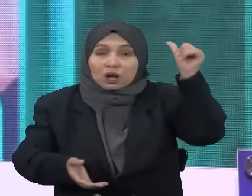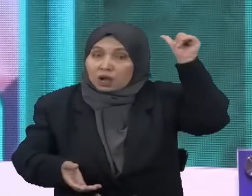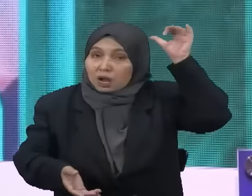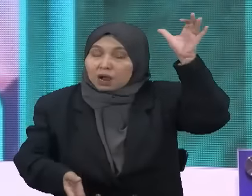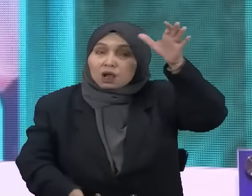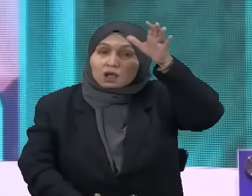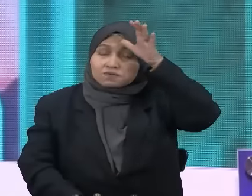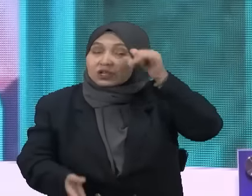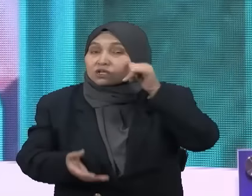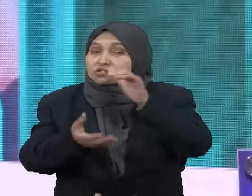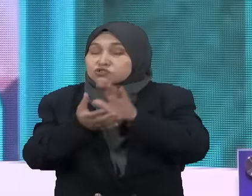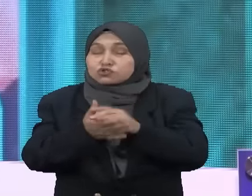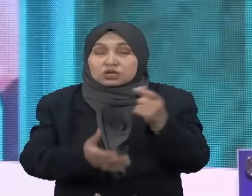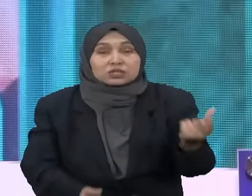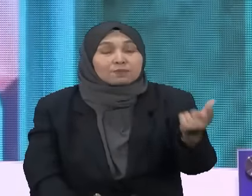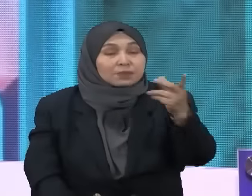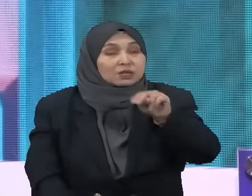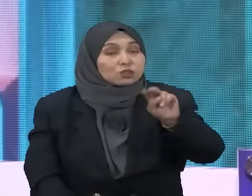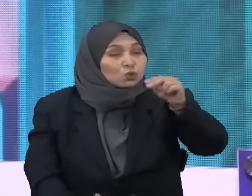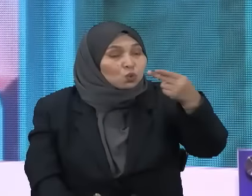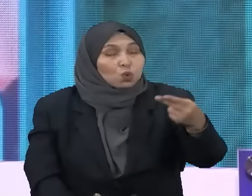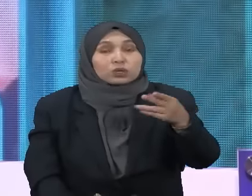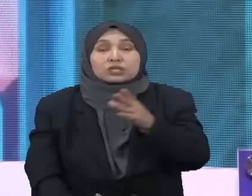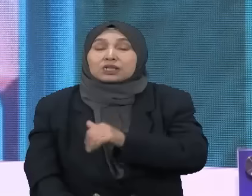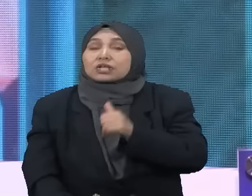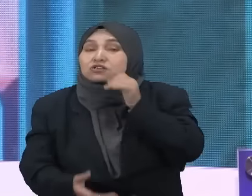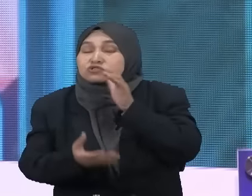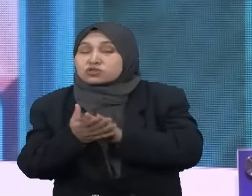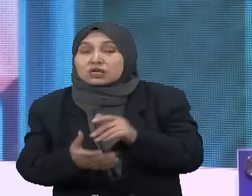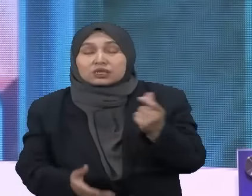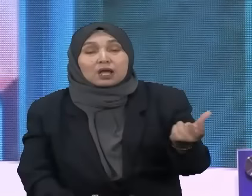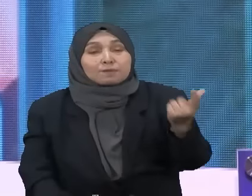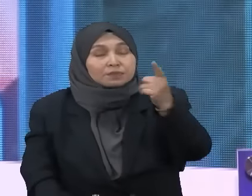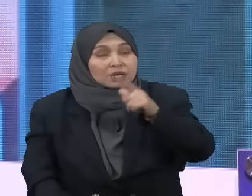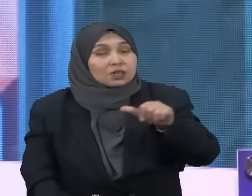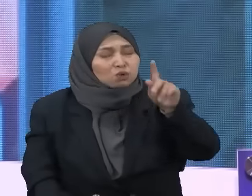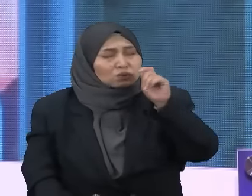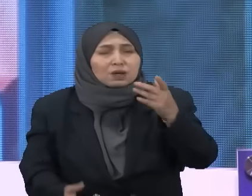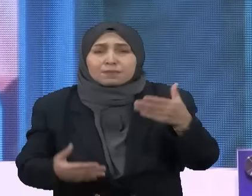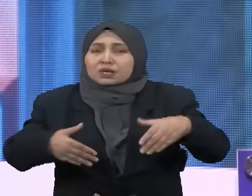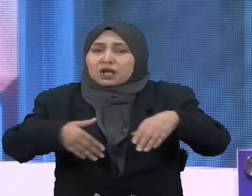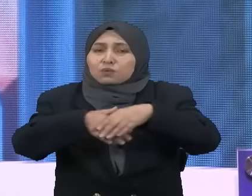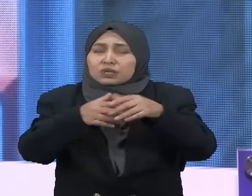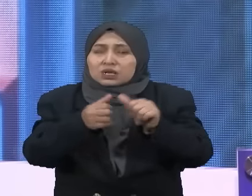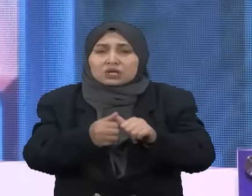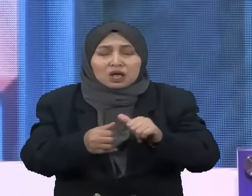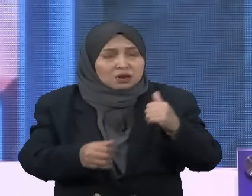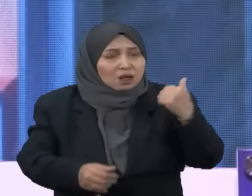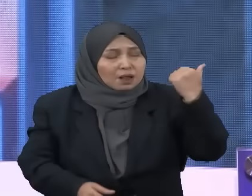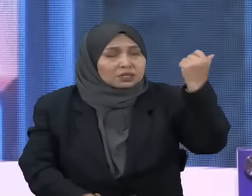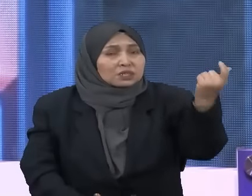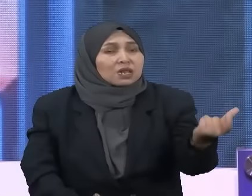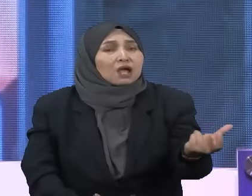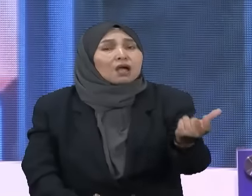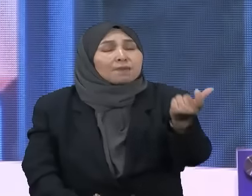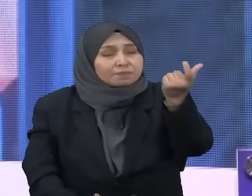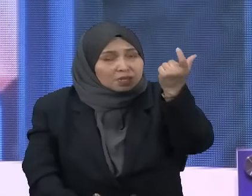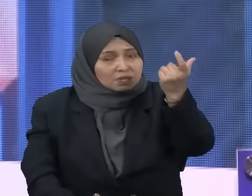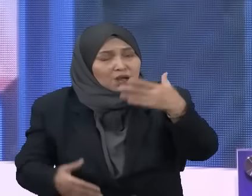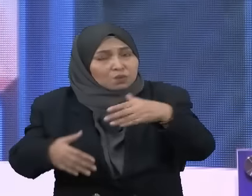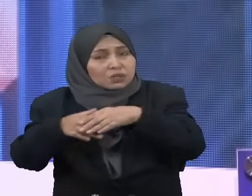siapa? Isteri Nabi Nuh dan juga isteri Nabi Lut. Walaupun mereka telah berkahwin dengan para nabi,